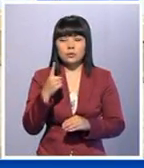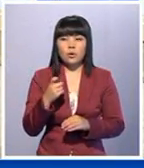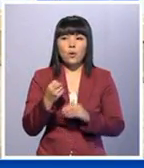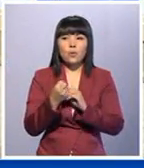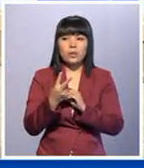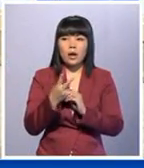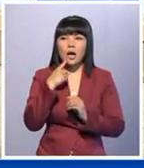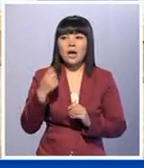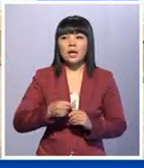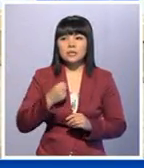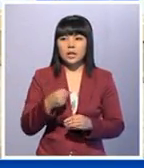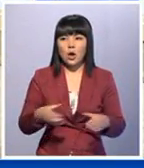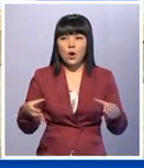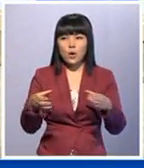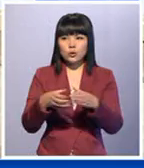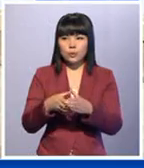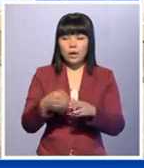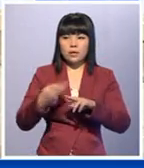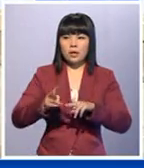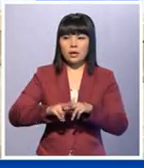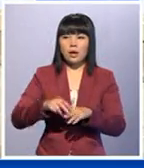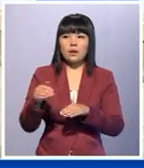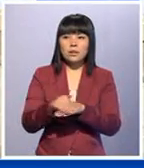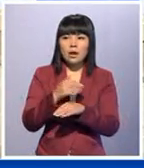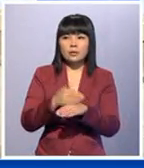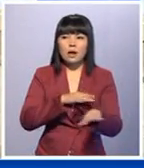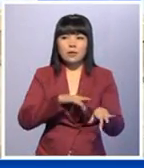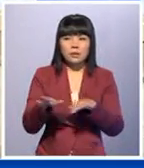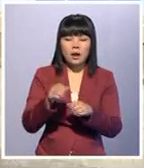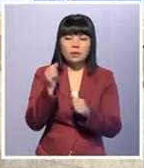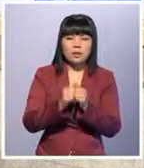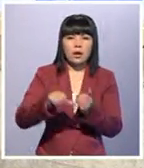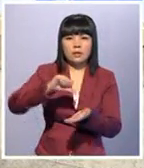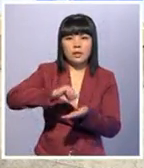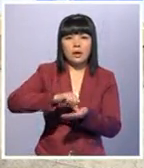ұжымы осындай қайырымдылық, адамгершілік іске әрқашанда қатысуға дайынбыз.